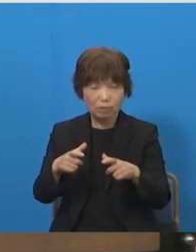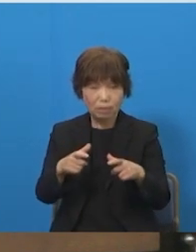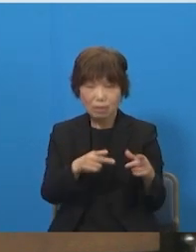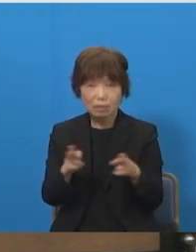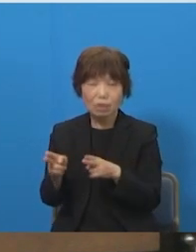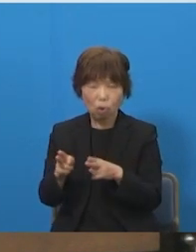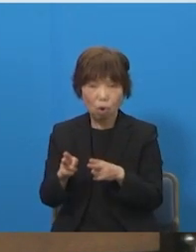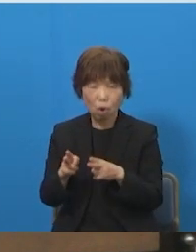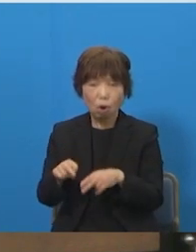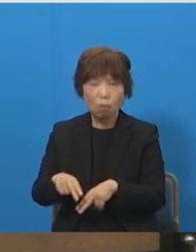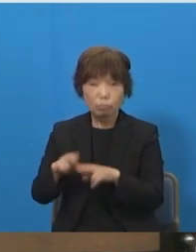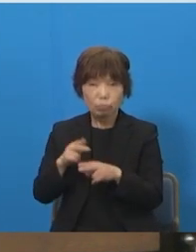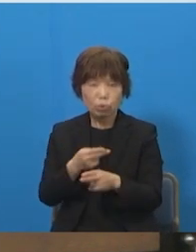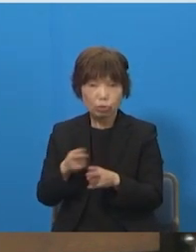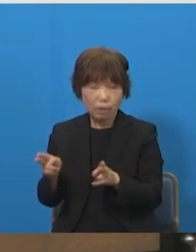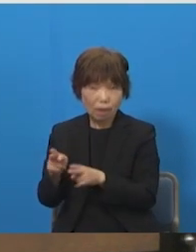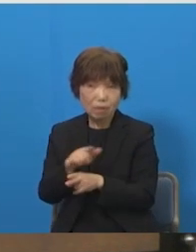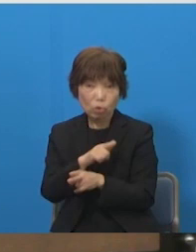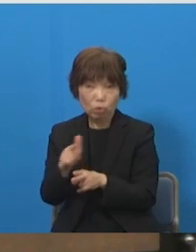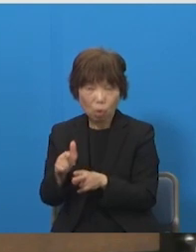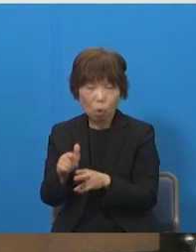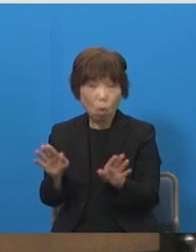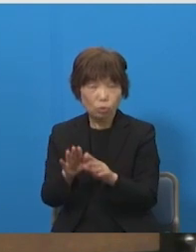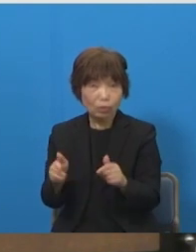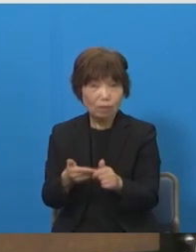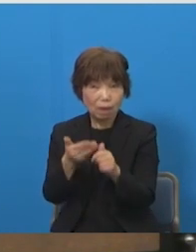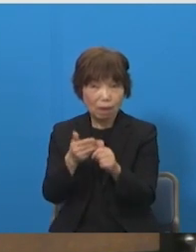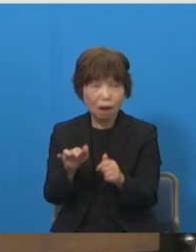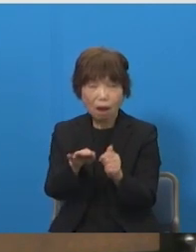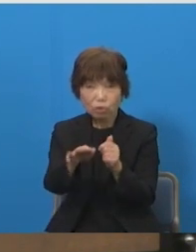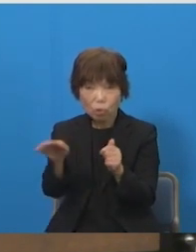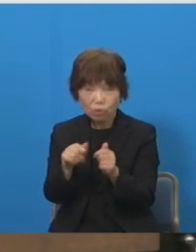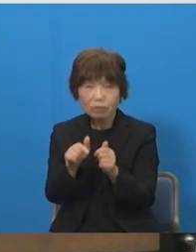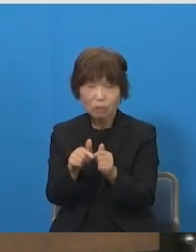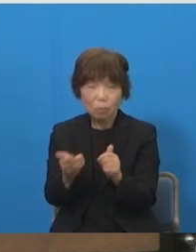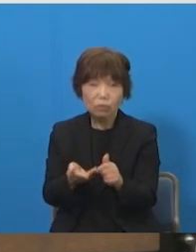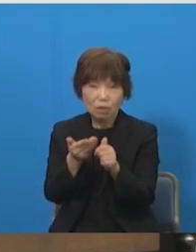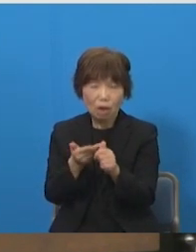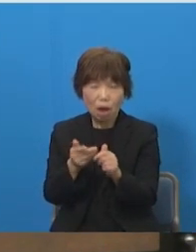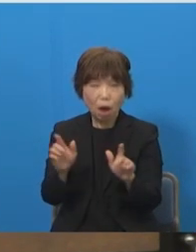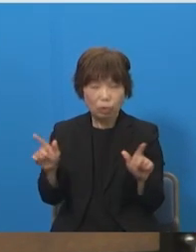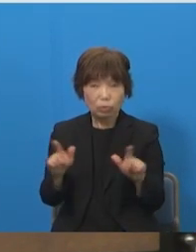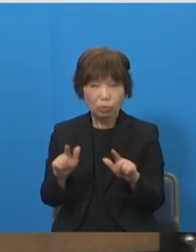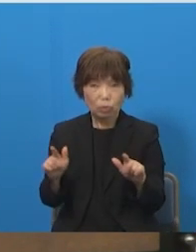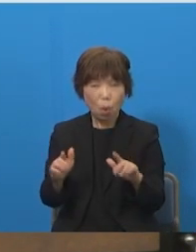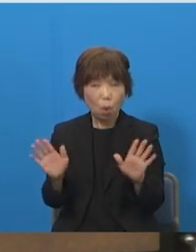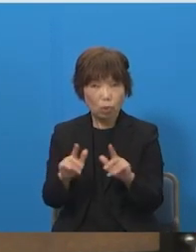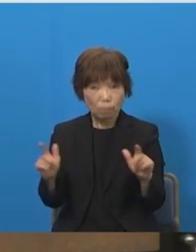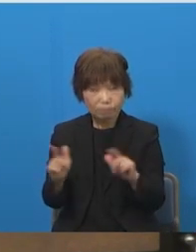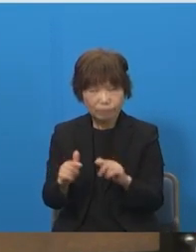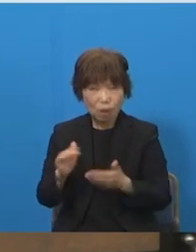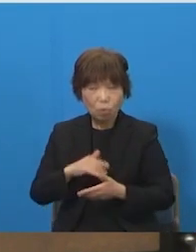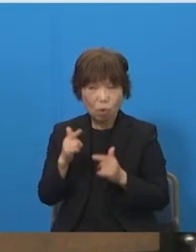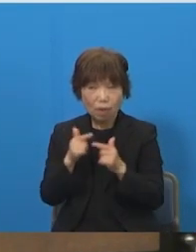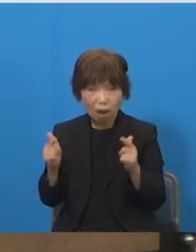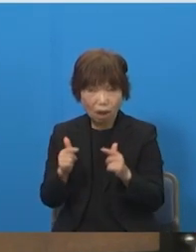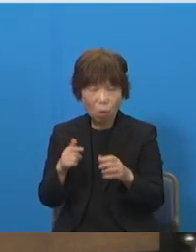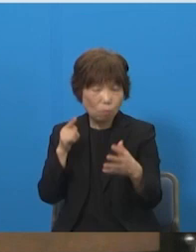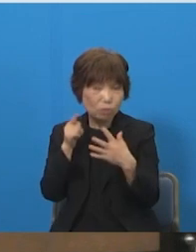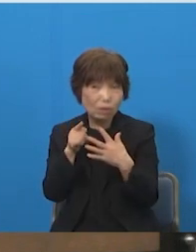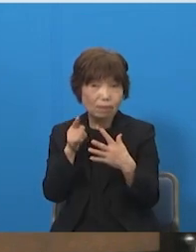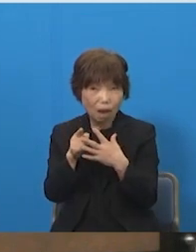子育て環境の充実は、少子高齢化を早くから見据えた施策の選択であったと存じ